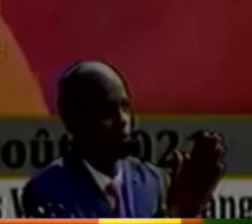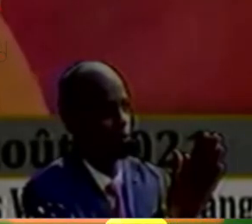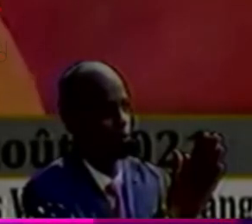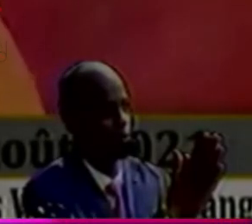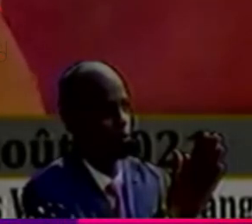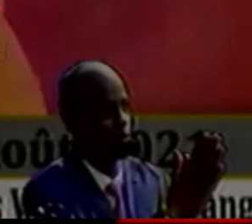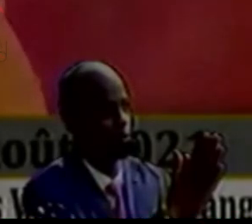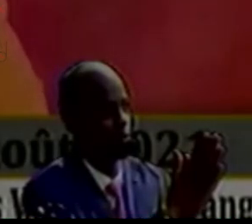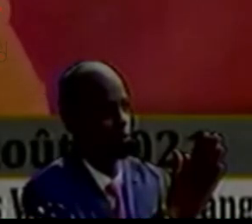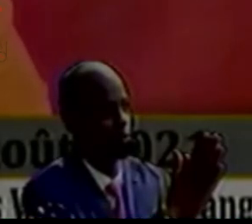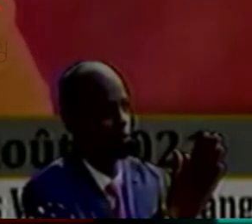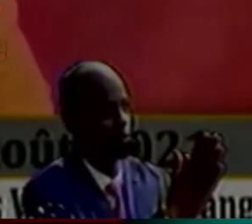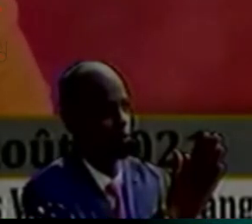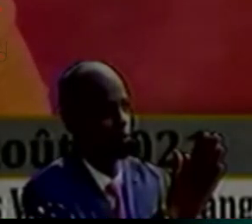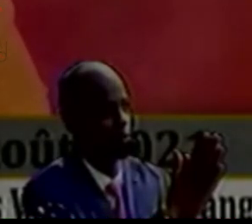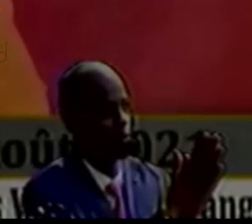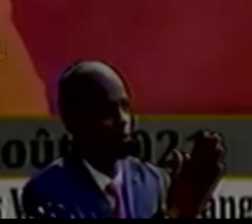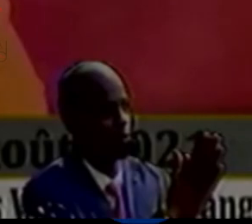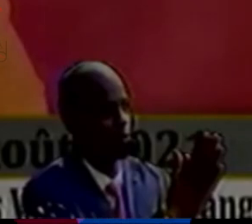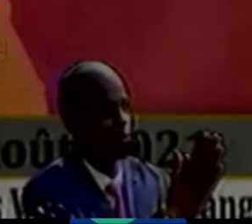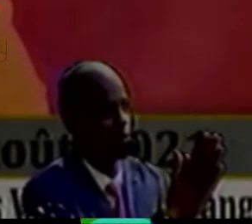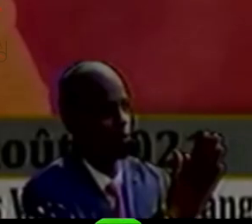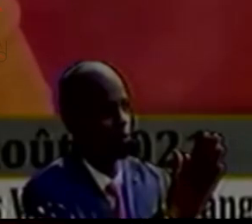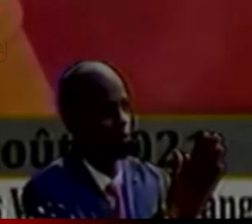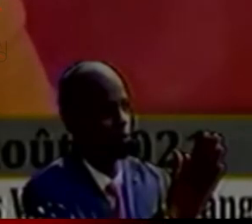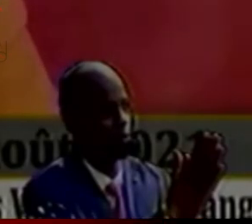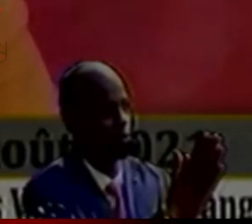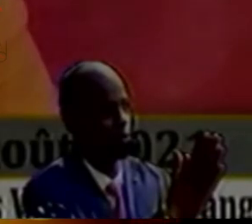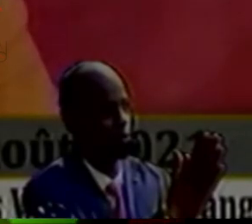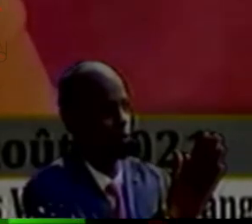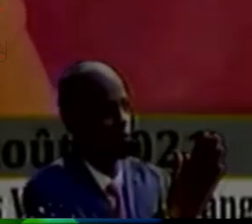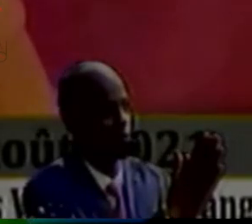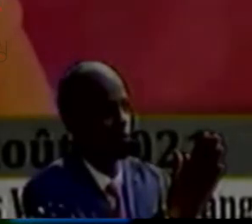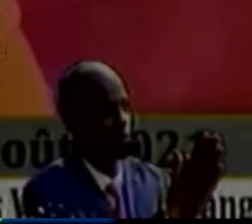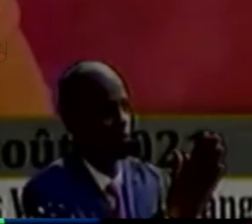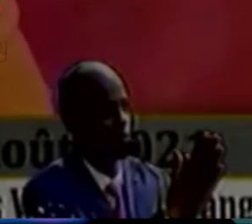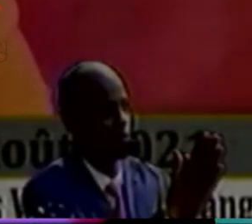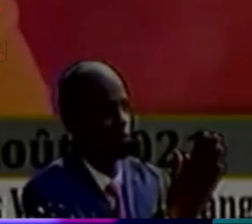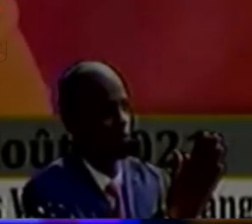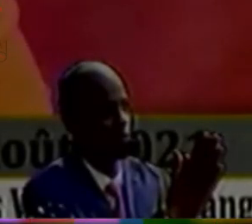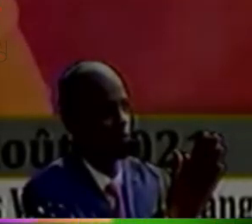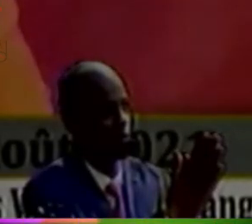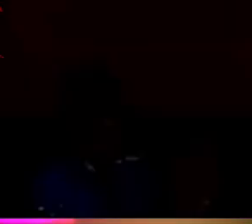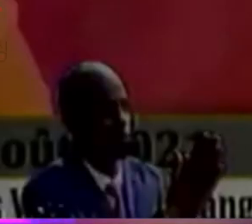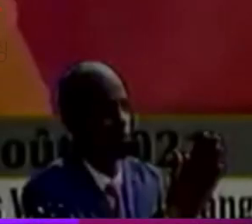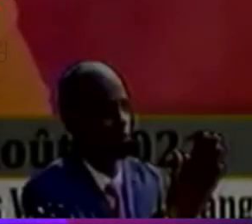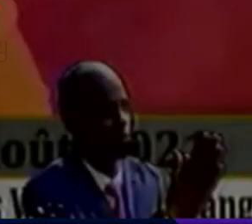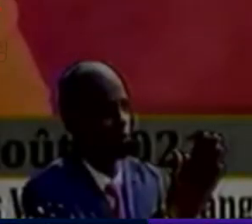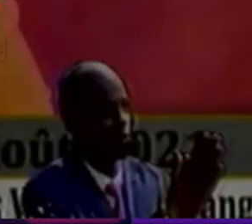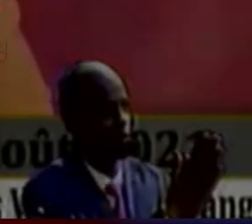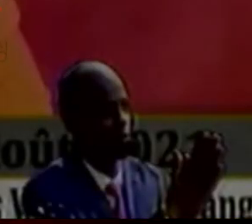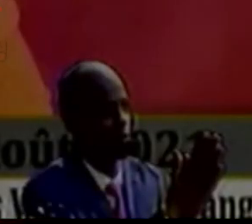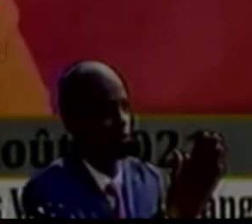N'a profité de signaler pour tout le monde si une organisation ou bien une